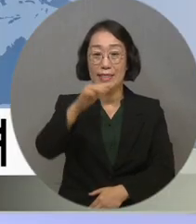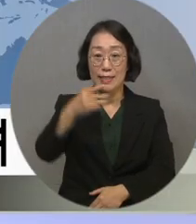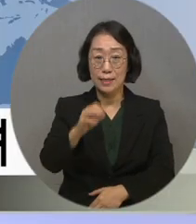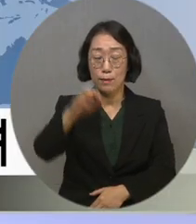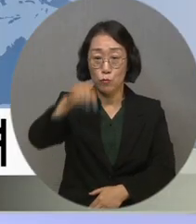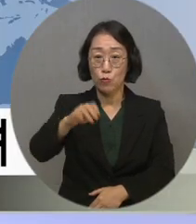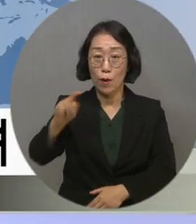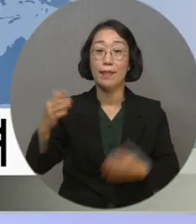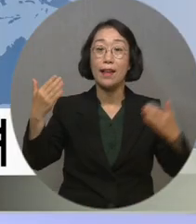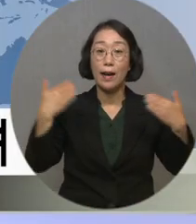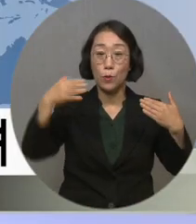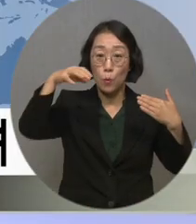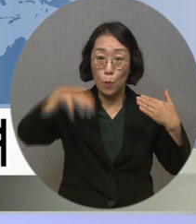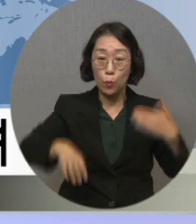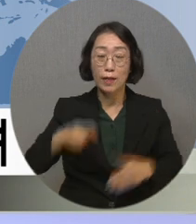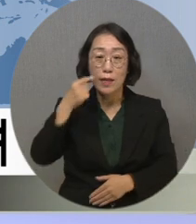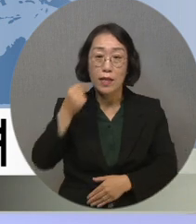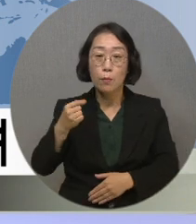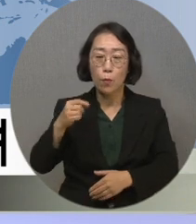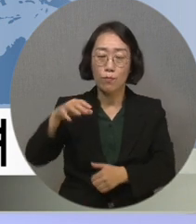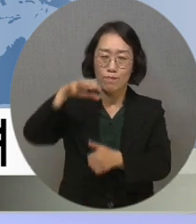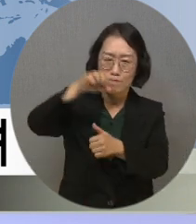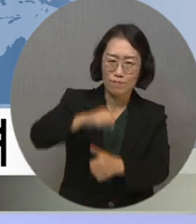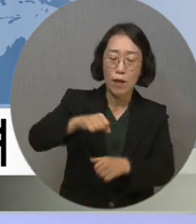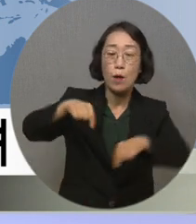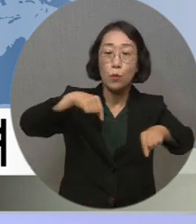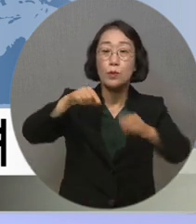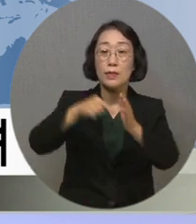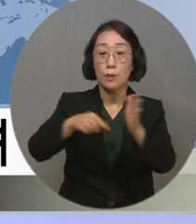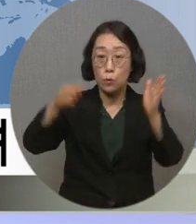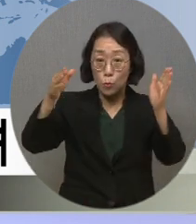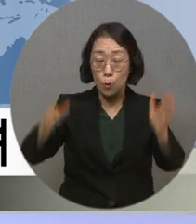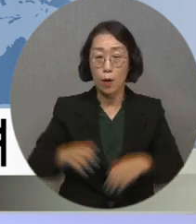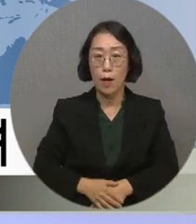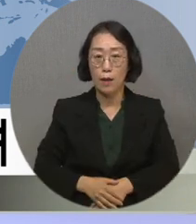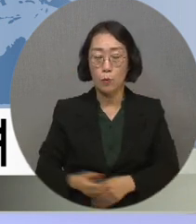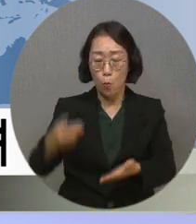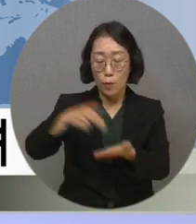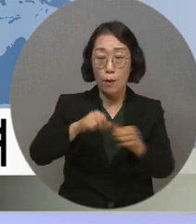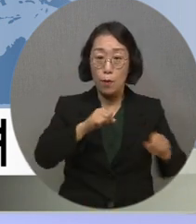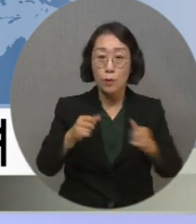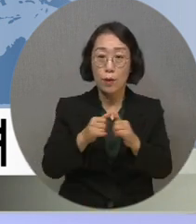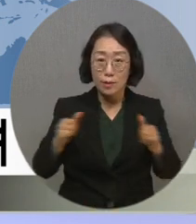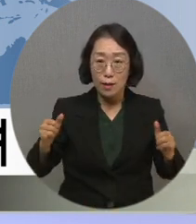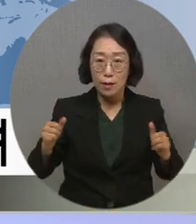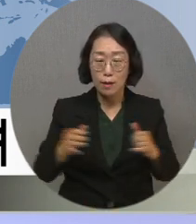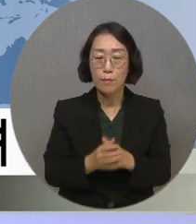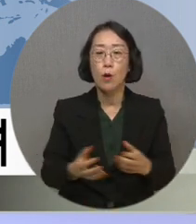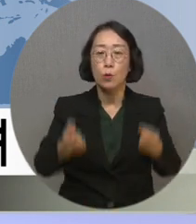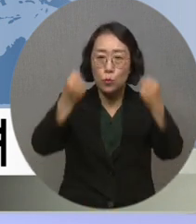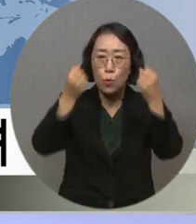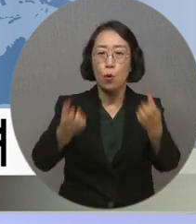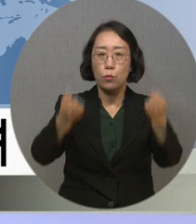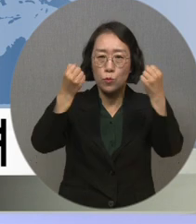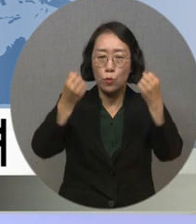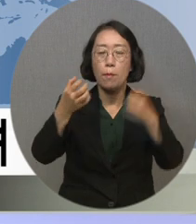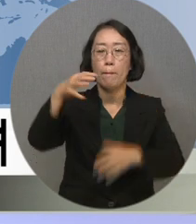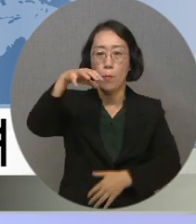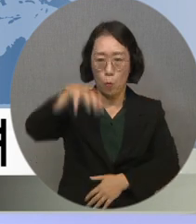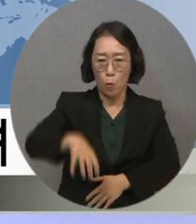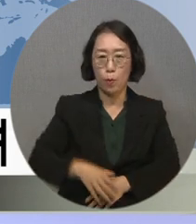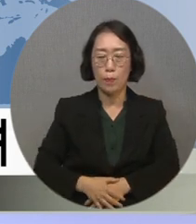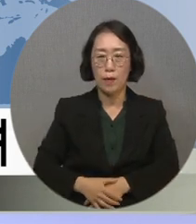신흥무관학교는 일제강점기 항일독립운동가 수천 명을 배출한 독립투사들의 산실이죠. 신흥무관학교의